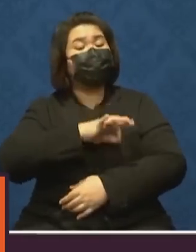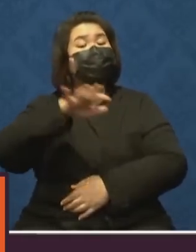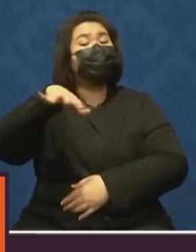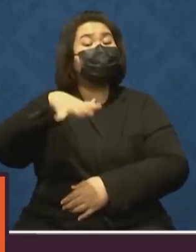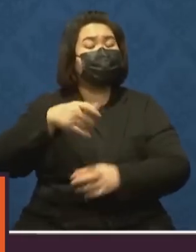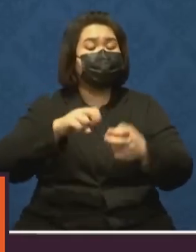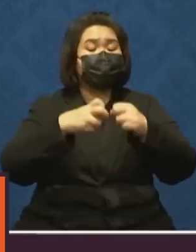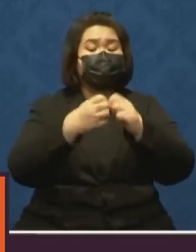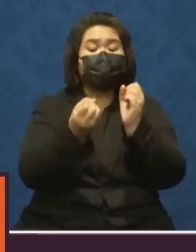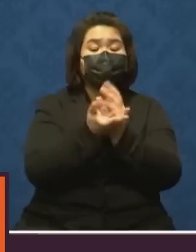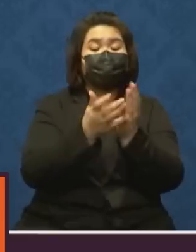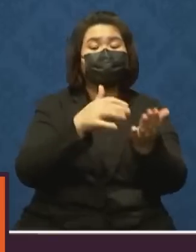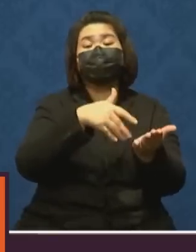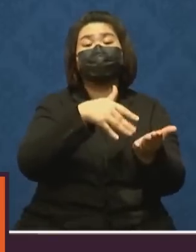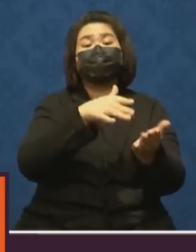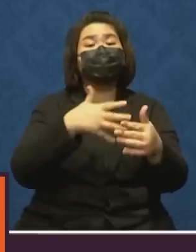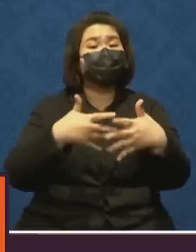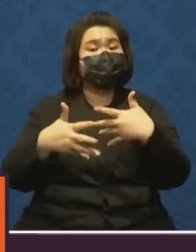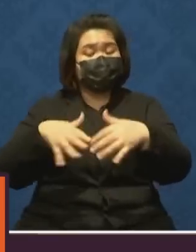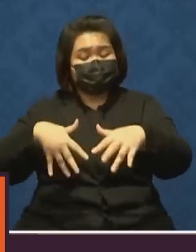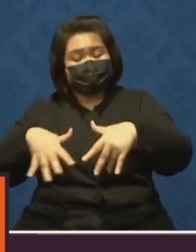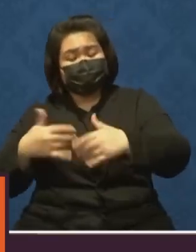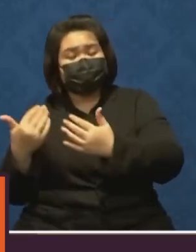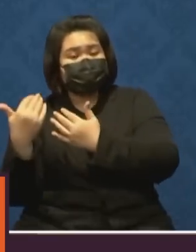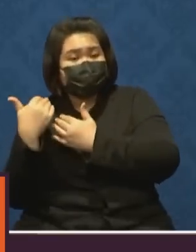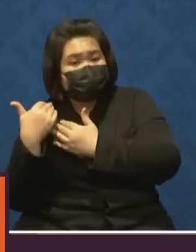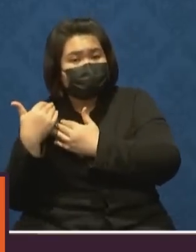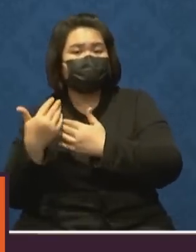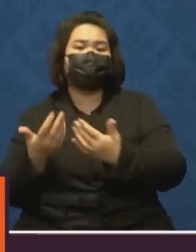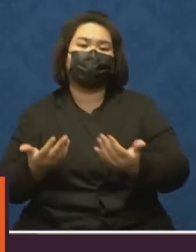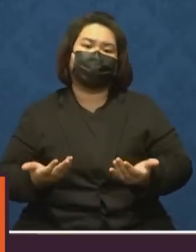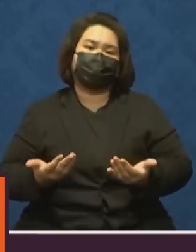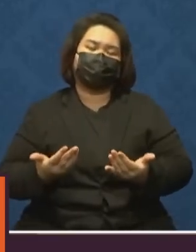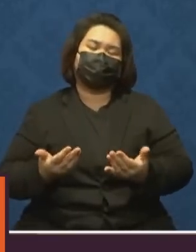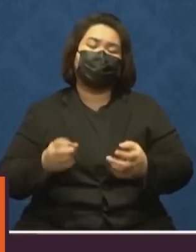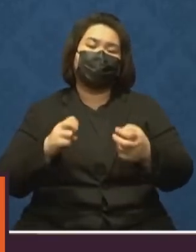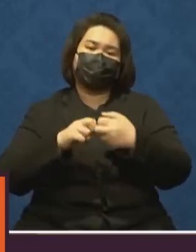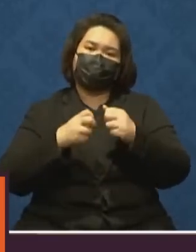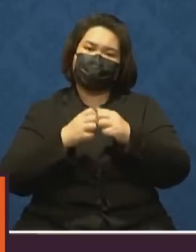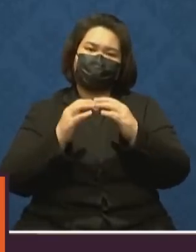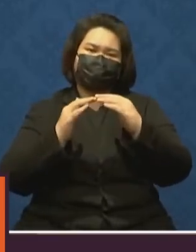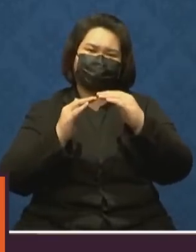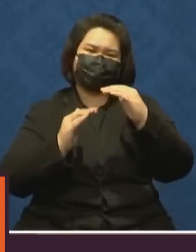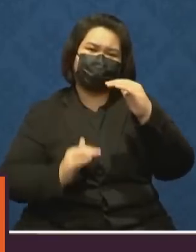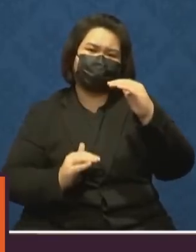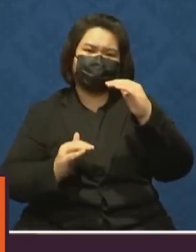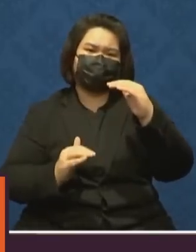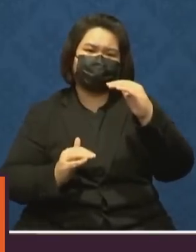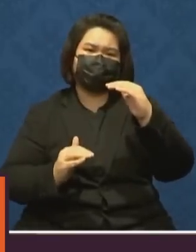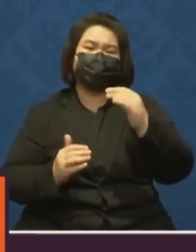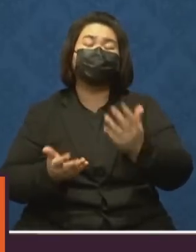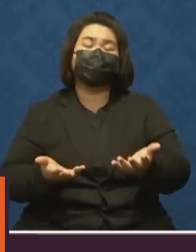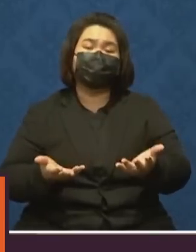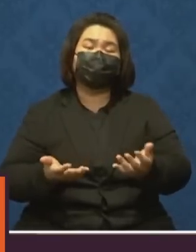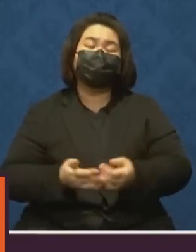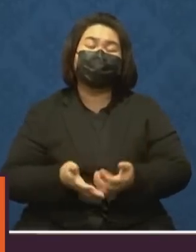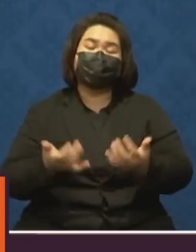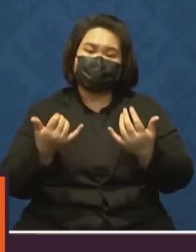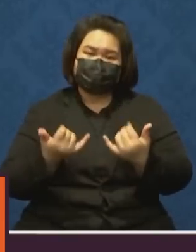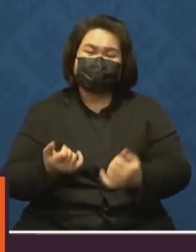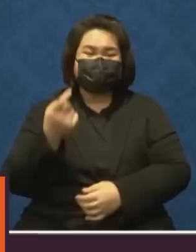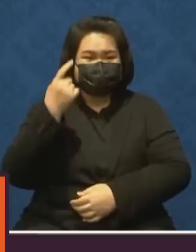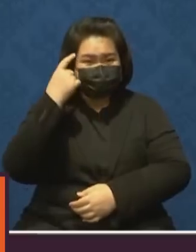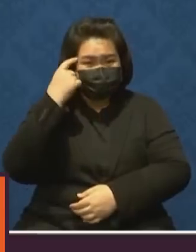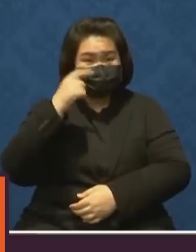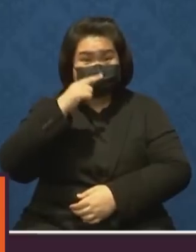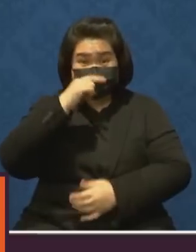ศชาต สรางภาละซ้ำเติมใหกประชาชนก็เกิดเป็ความเหอมลำทสุดต่งในสัคมไทยดันั้นดีกามากครั ถ้